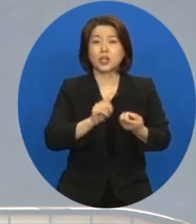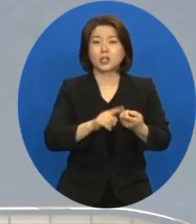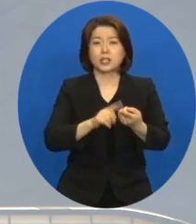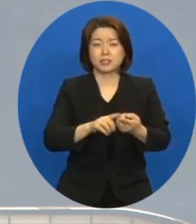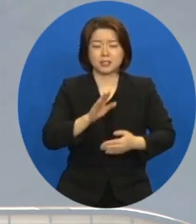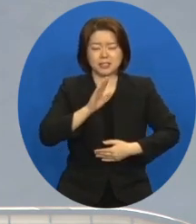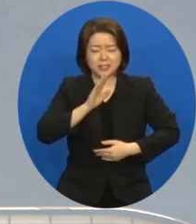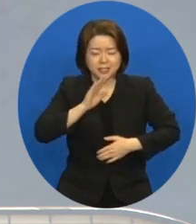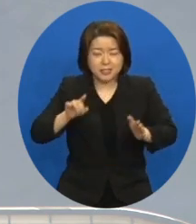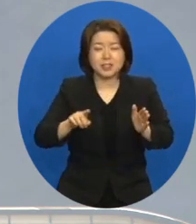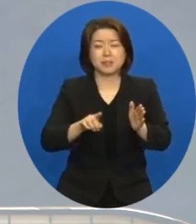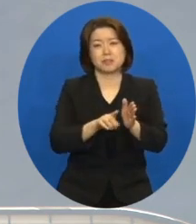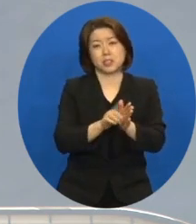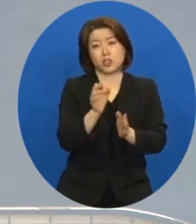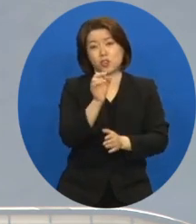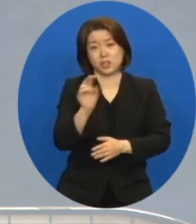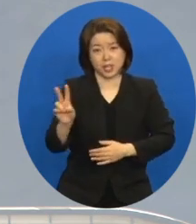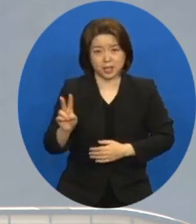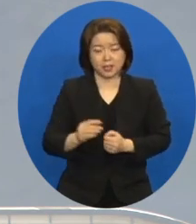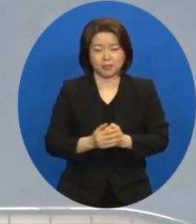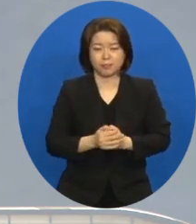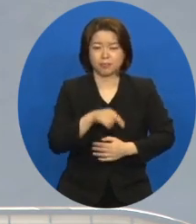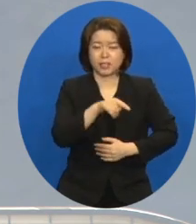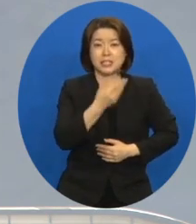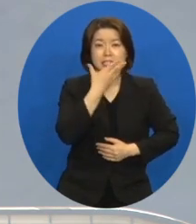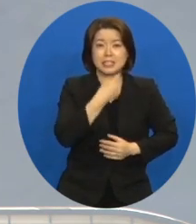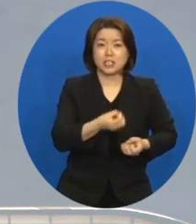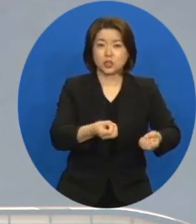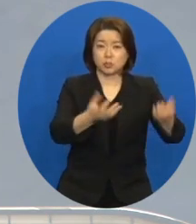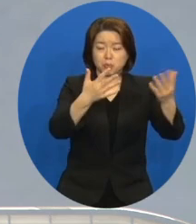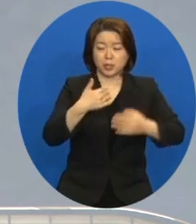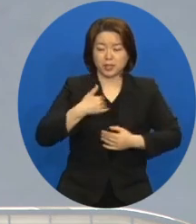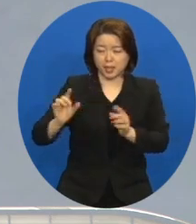진짜 믿어야 이 축복이